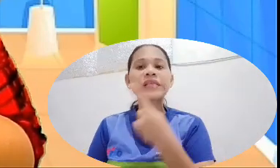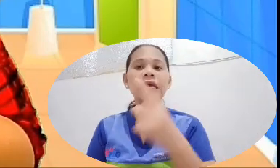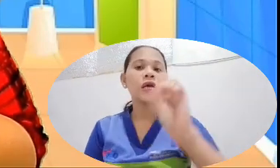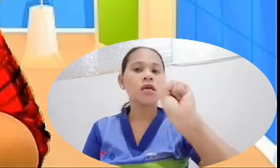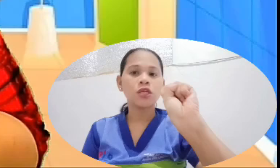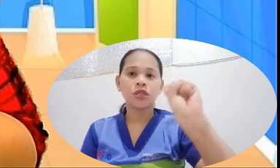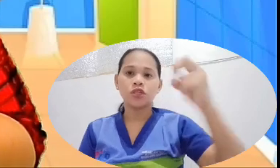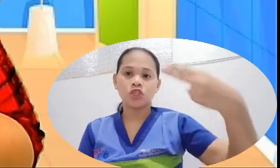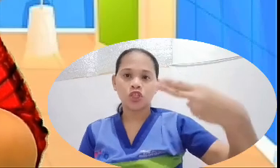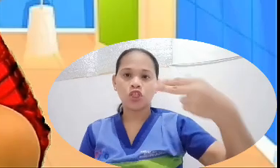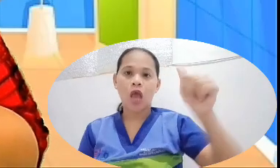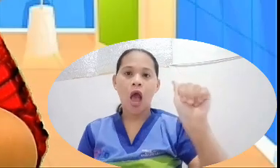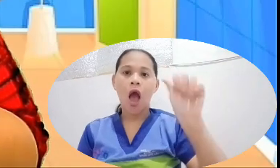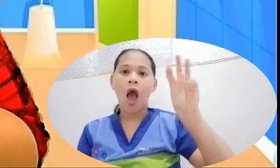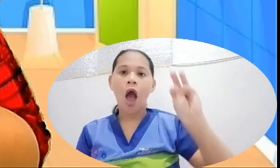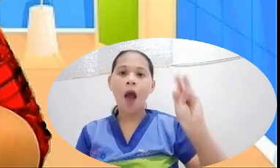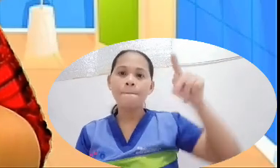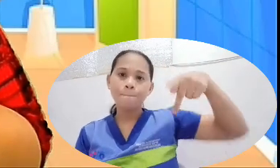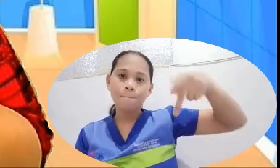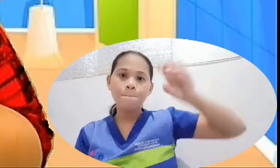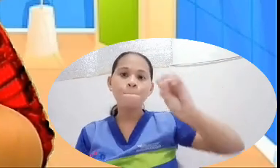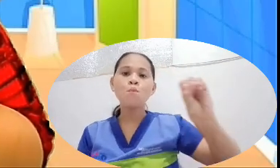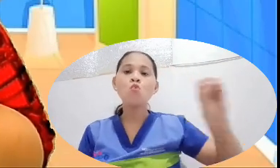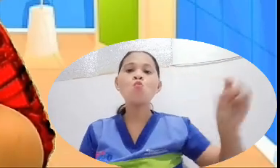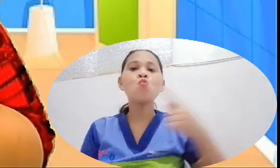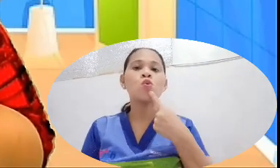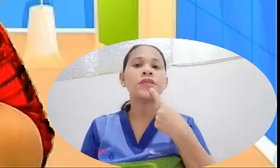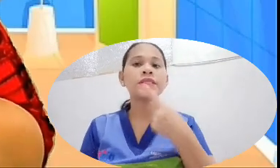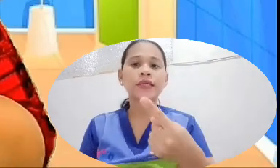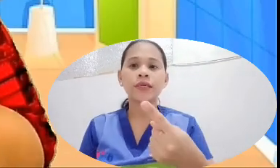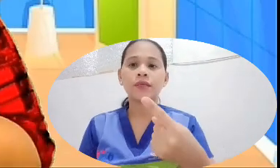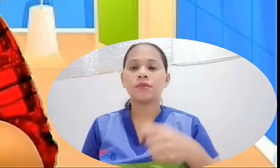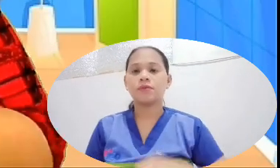nga, shampoo! Shampoo!